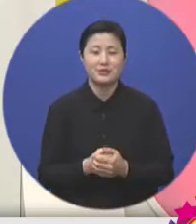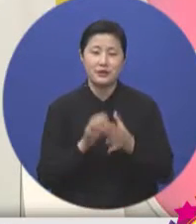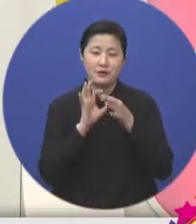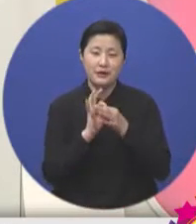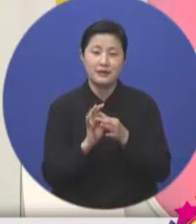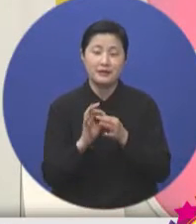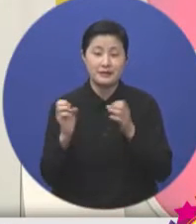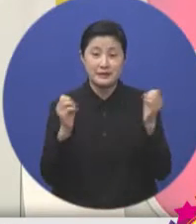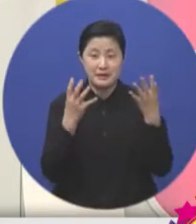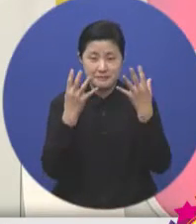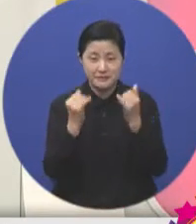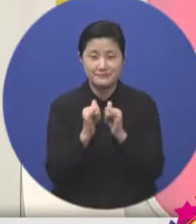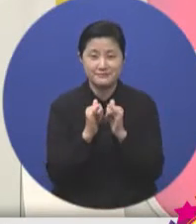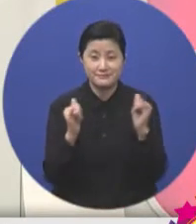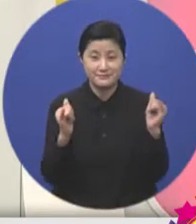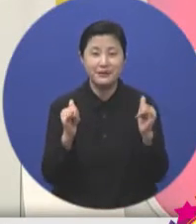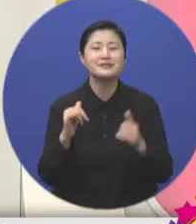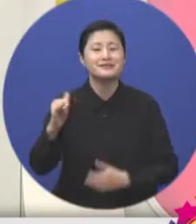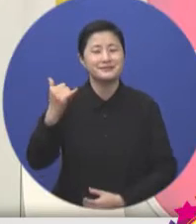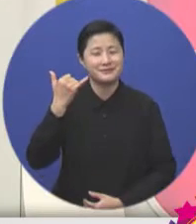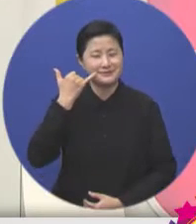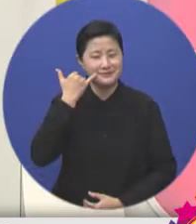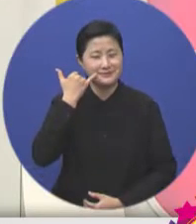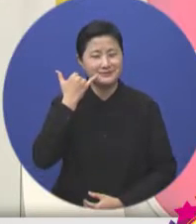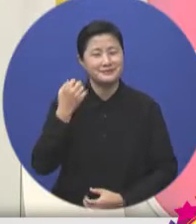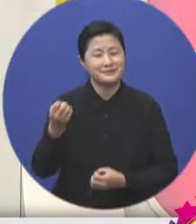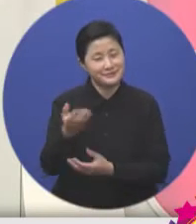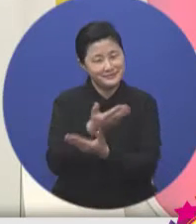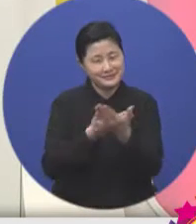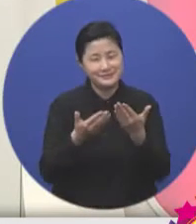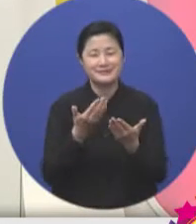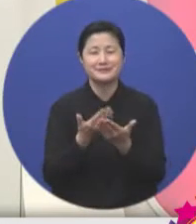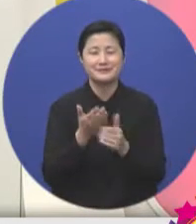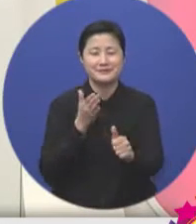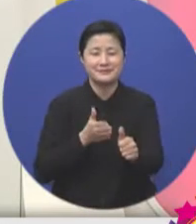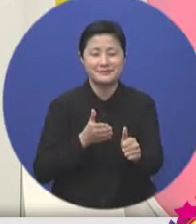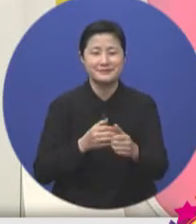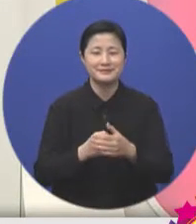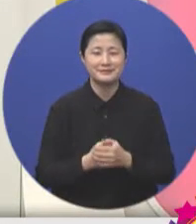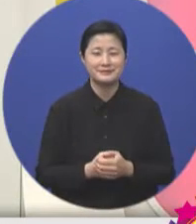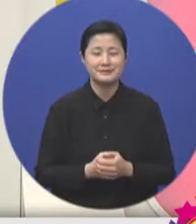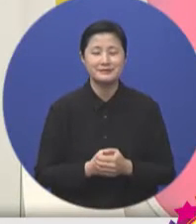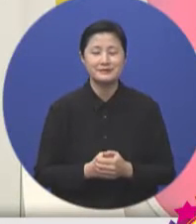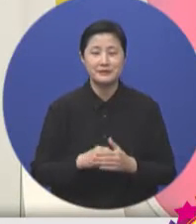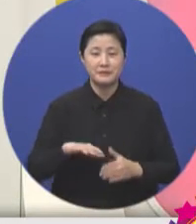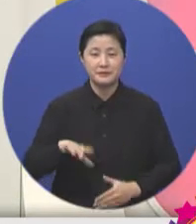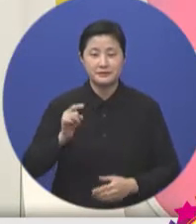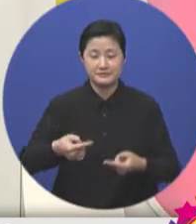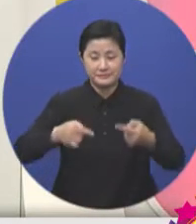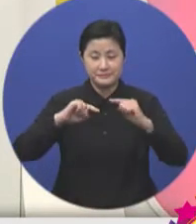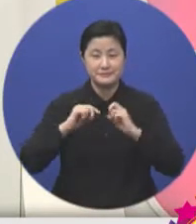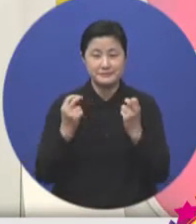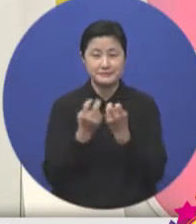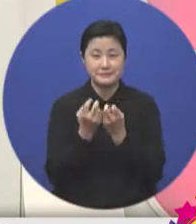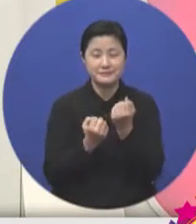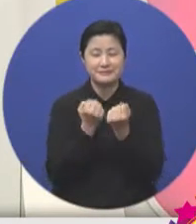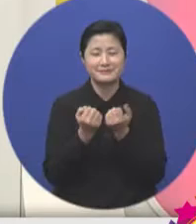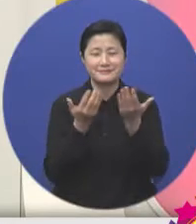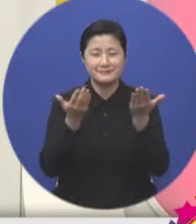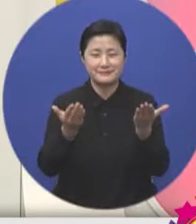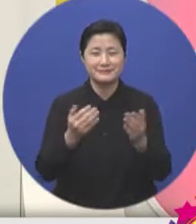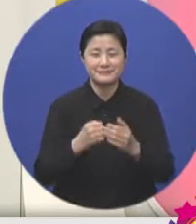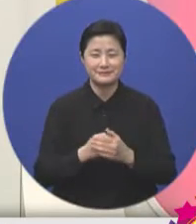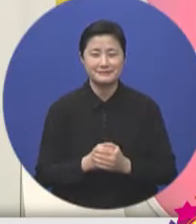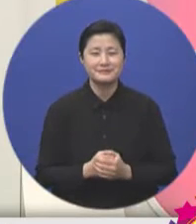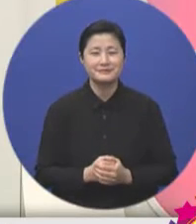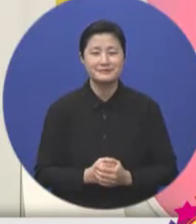얘기가 또 많으신 분들은요. 또 전화 주셔서 이야기를 나눠주시면 감사하겠습니다. 그럼 먼저 참여 방법 소개부터